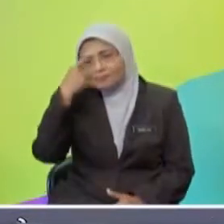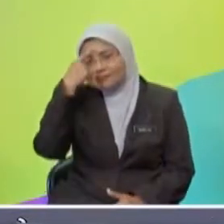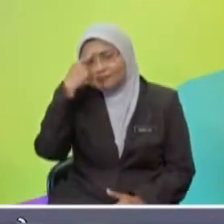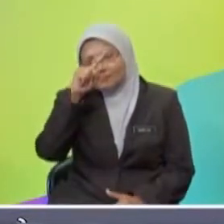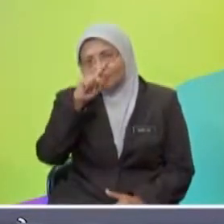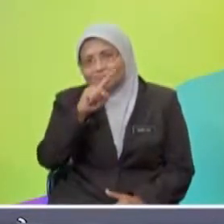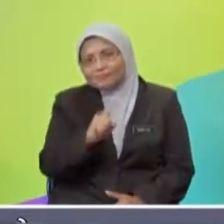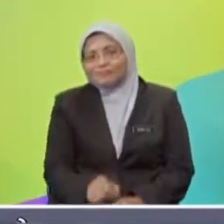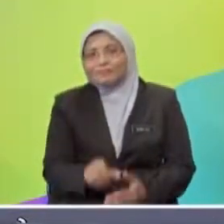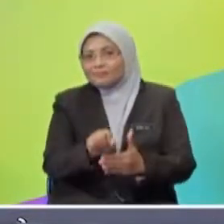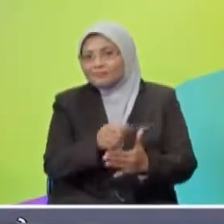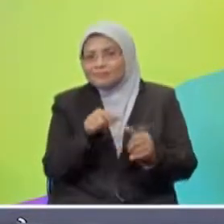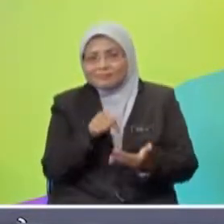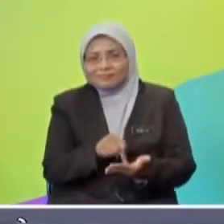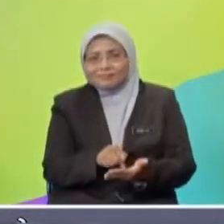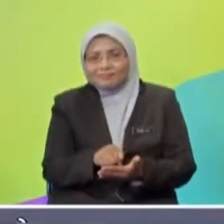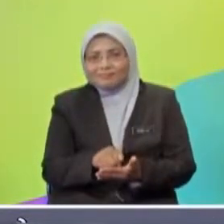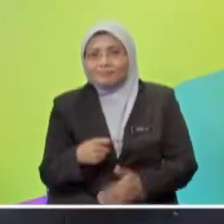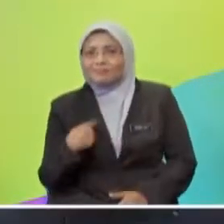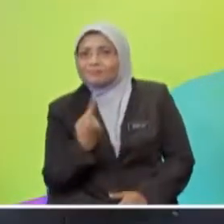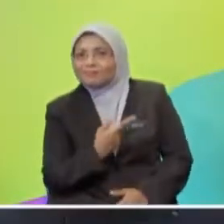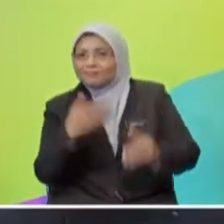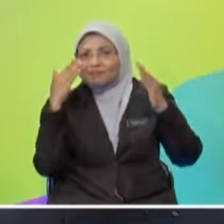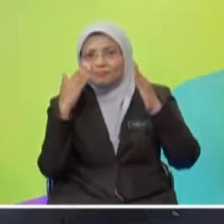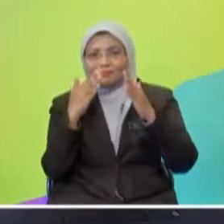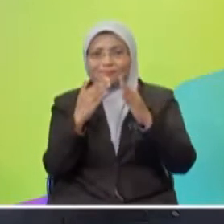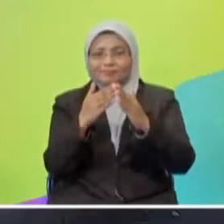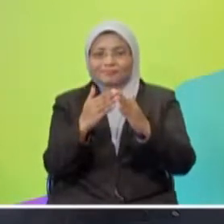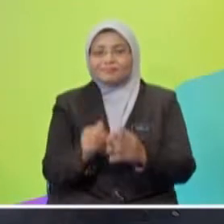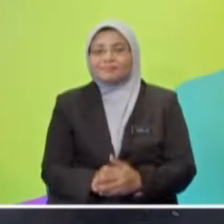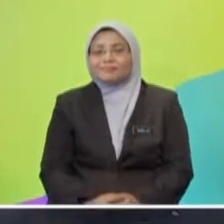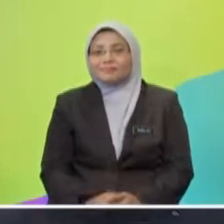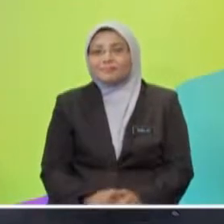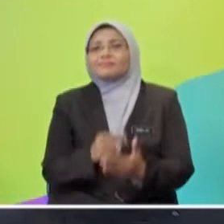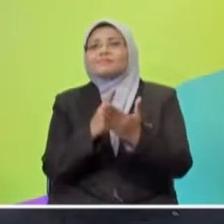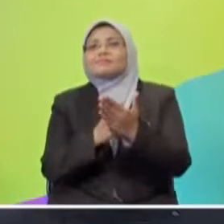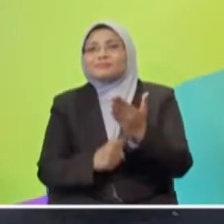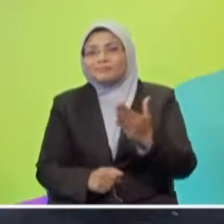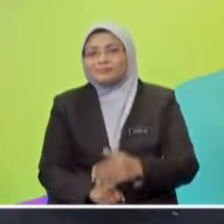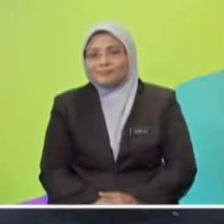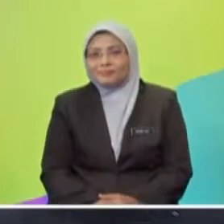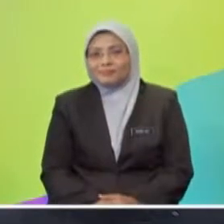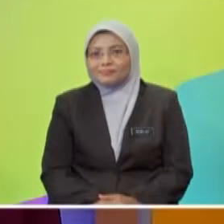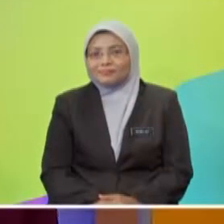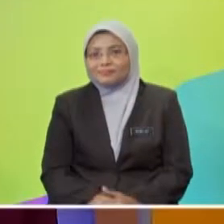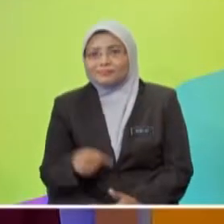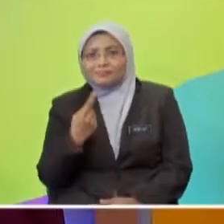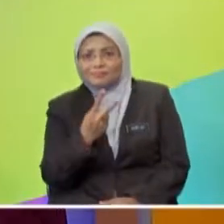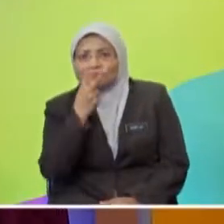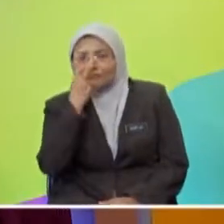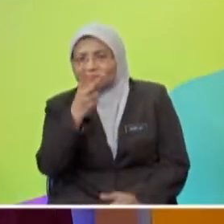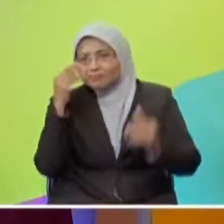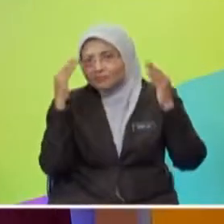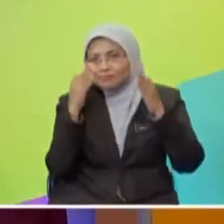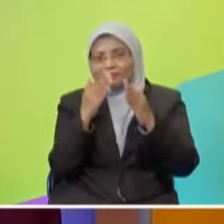ini telah Apakah yang ingin kita fokuskan Oke terima kasih Hakim Pa Jasmine keduanya tidak fokuskan